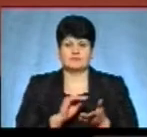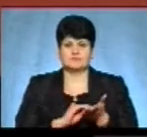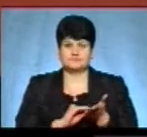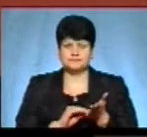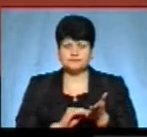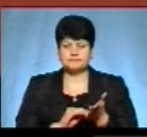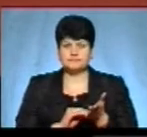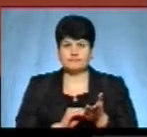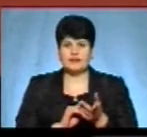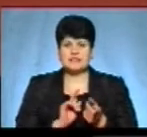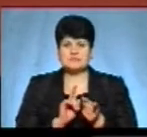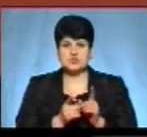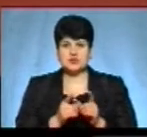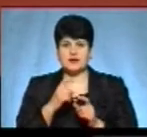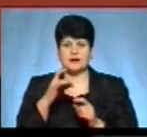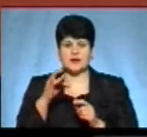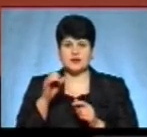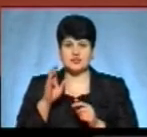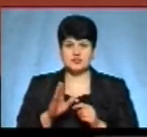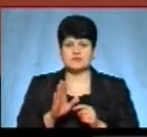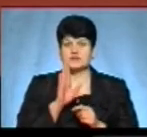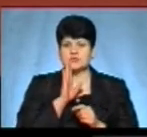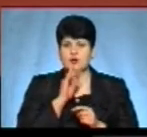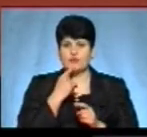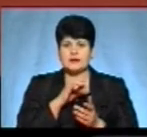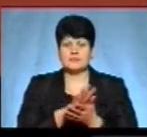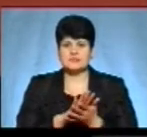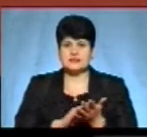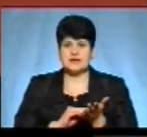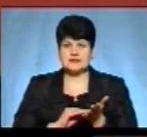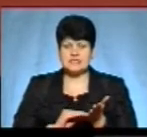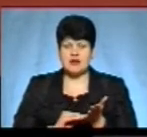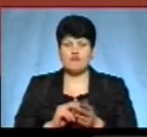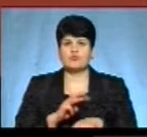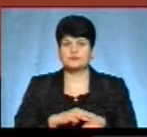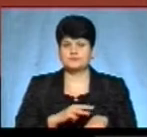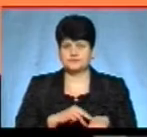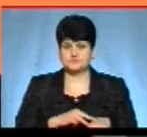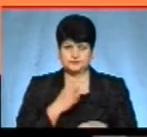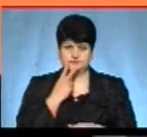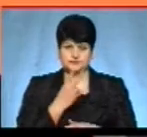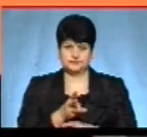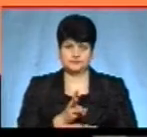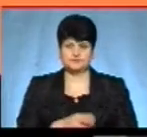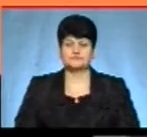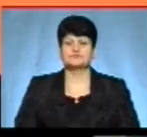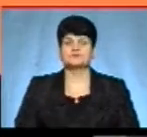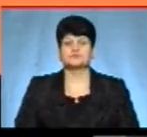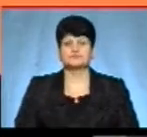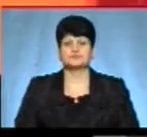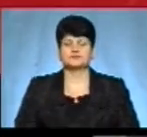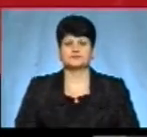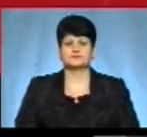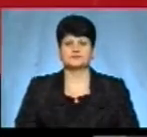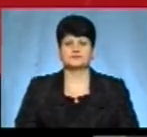діагноз зміщення хрещів. Віра Чиж каже, написала заяву до поліції. Пропоную переглянути відеоматеріал.